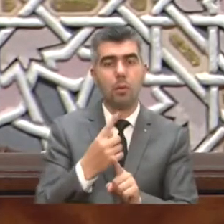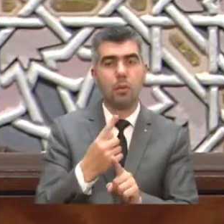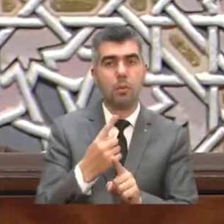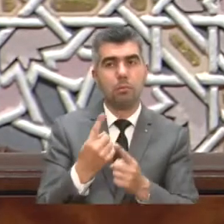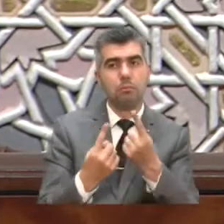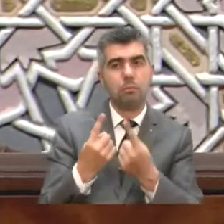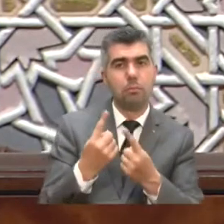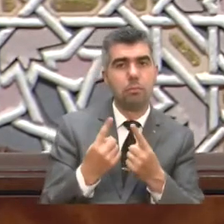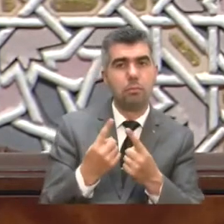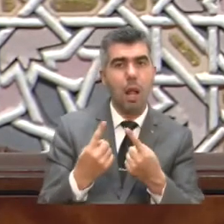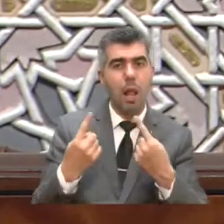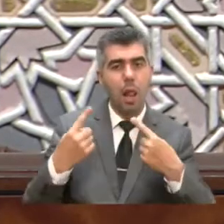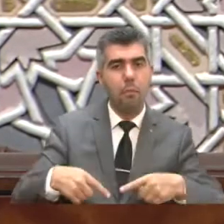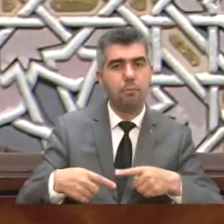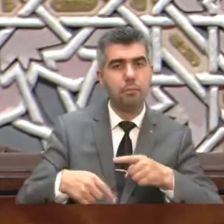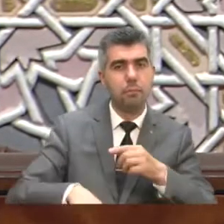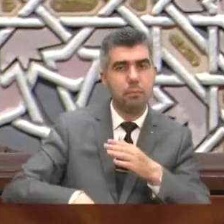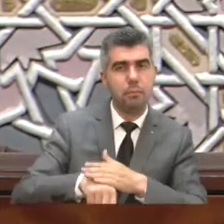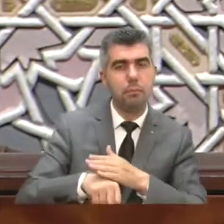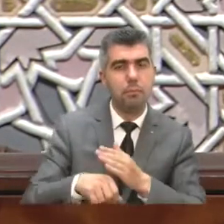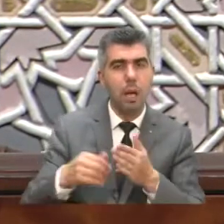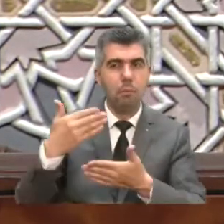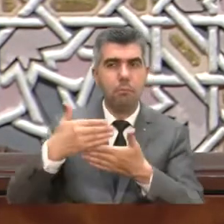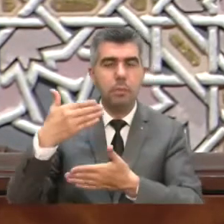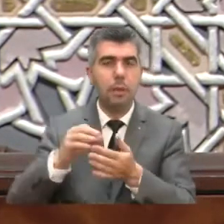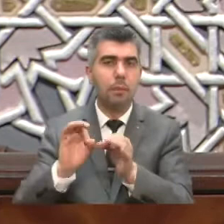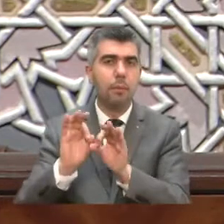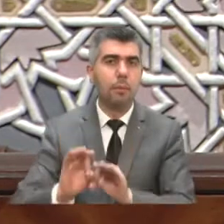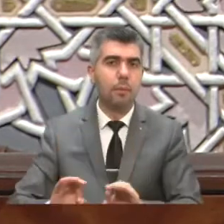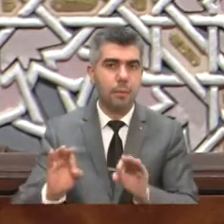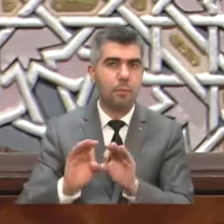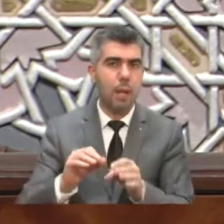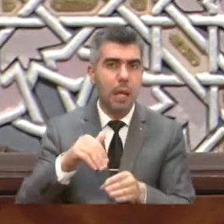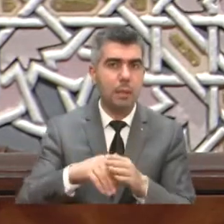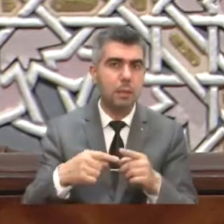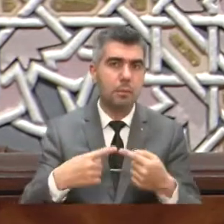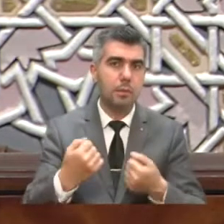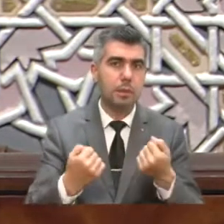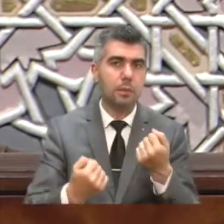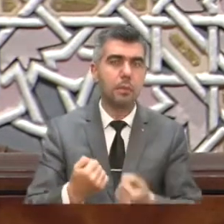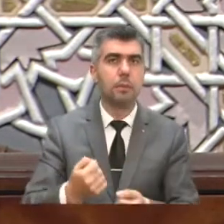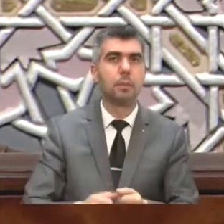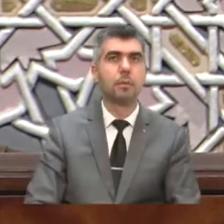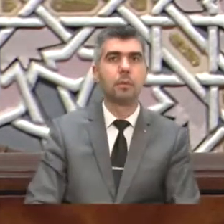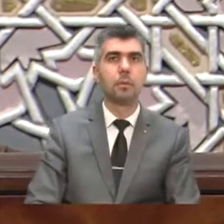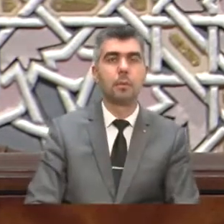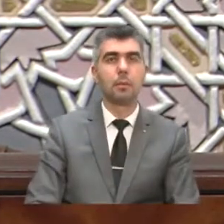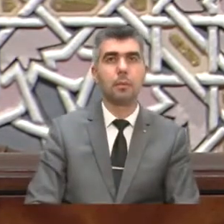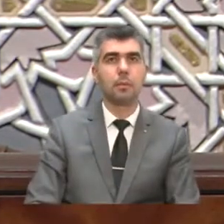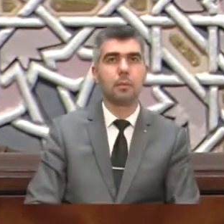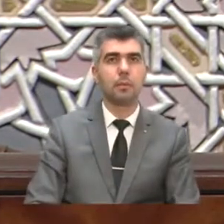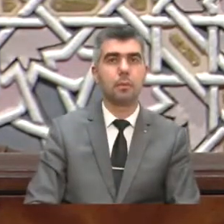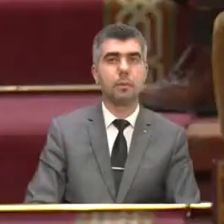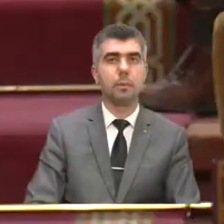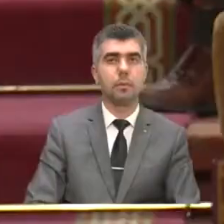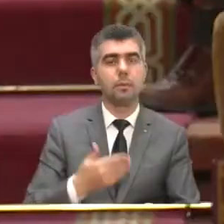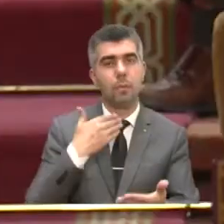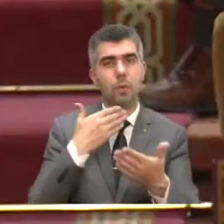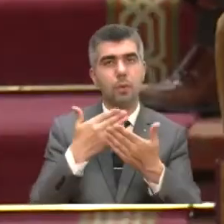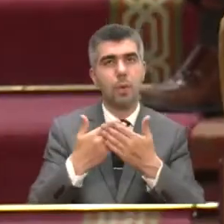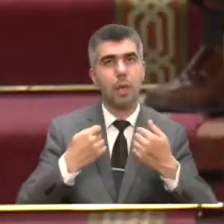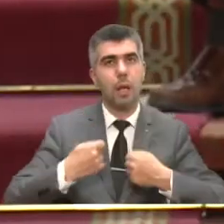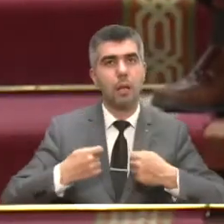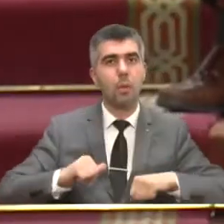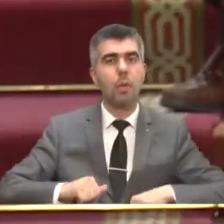القرب للسيدات والسادة النواب المحترمين فريق الأصالة والمعاصرة. تفضلي سيدة النائبة المحترمة. شكرا سيد الرئيس.